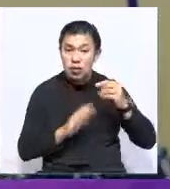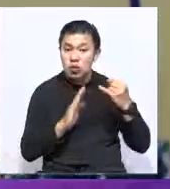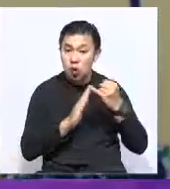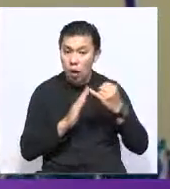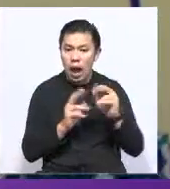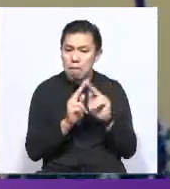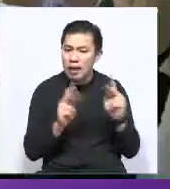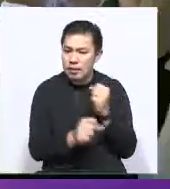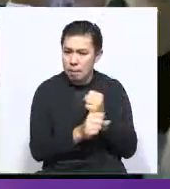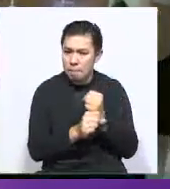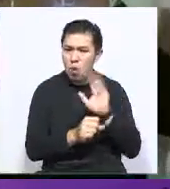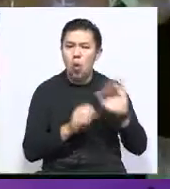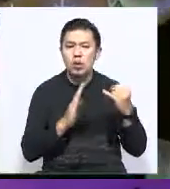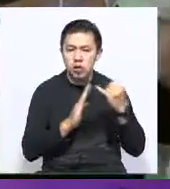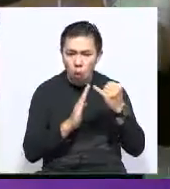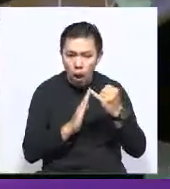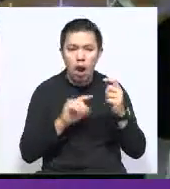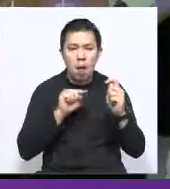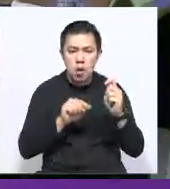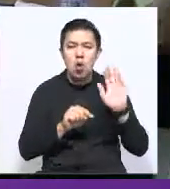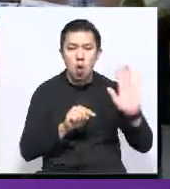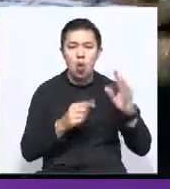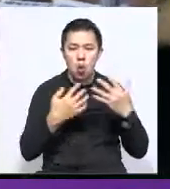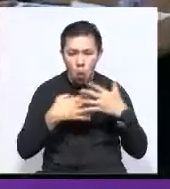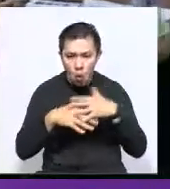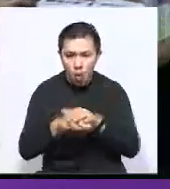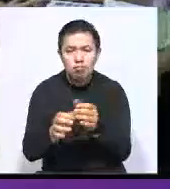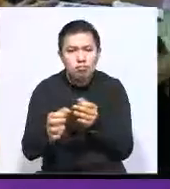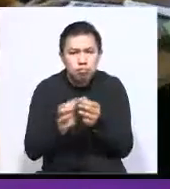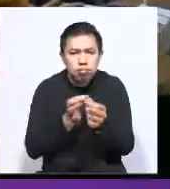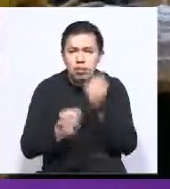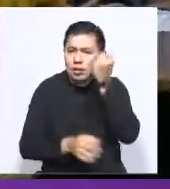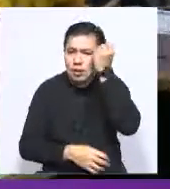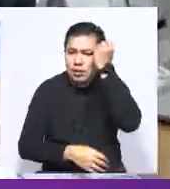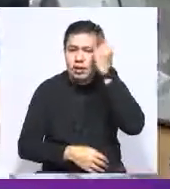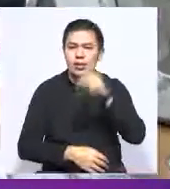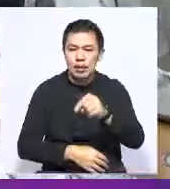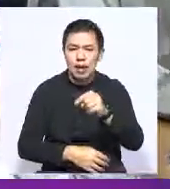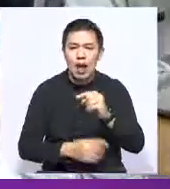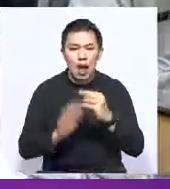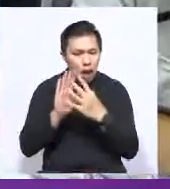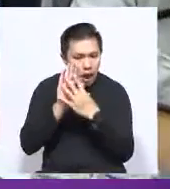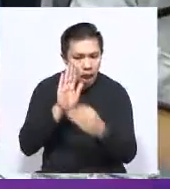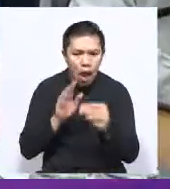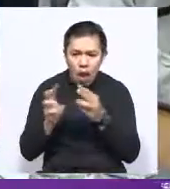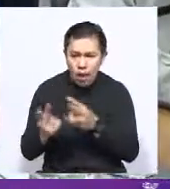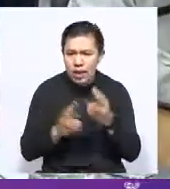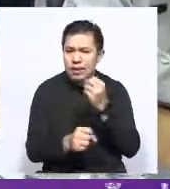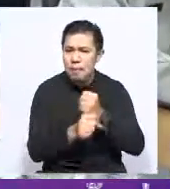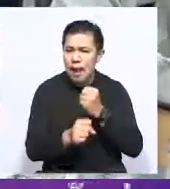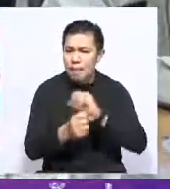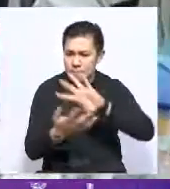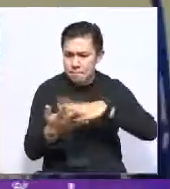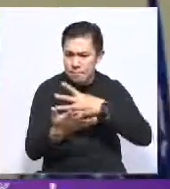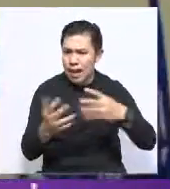การไทยนิยมยั่งยืนระดับจังหวัดและระดับอำเภอร่วมชี้แจงสร้างความเข้าใจและถ่ายทอดแนวทางการทำงานตามแผน